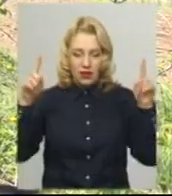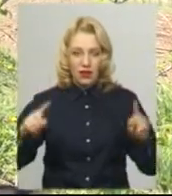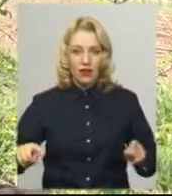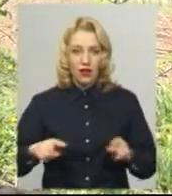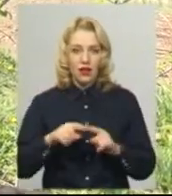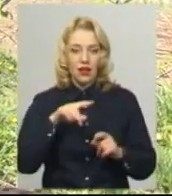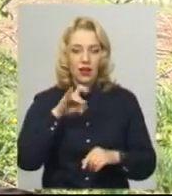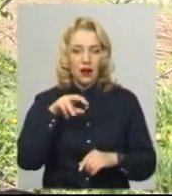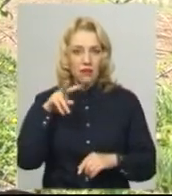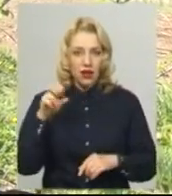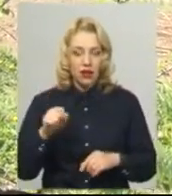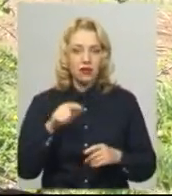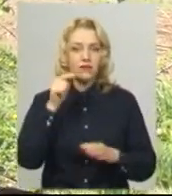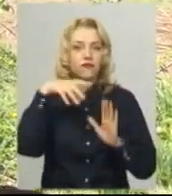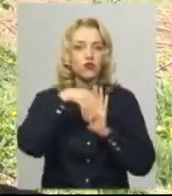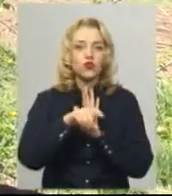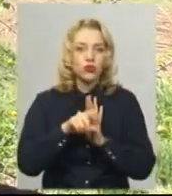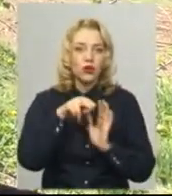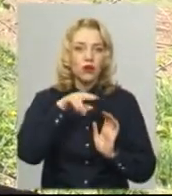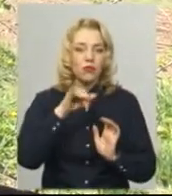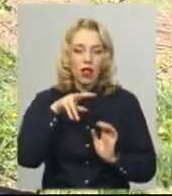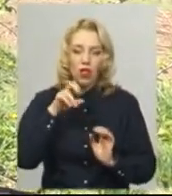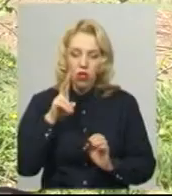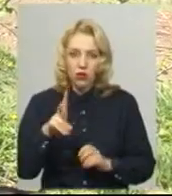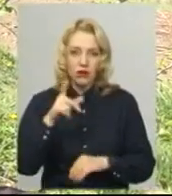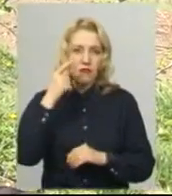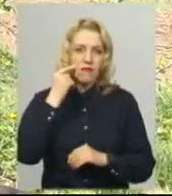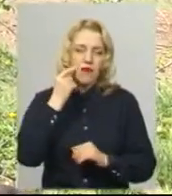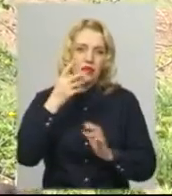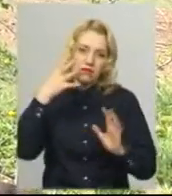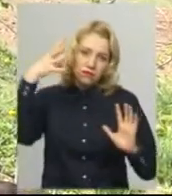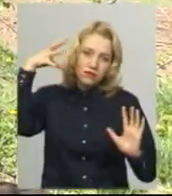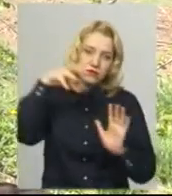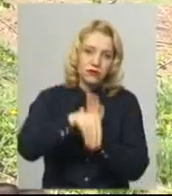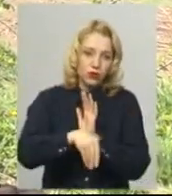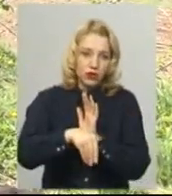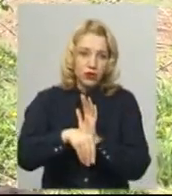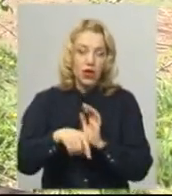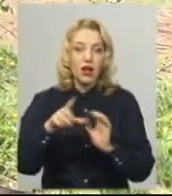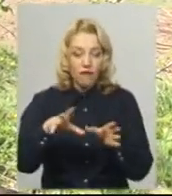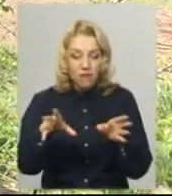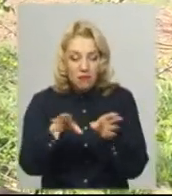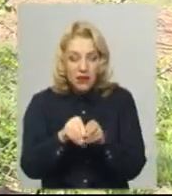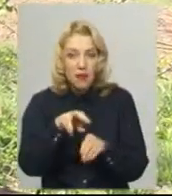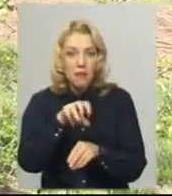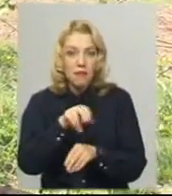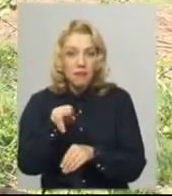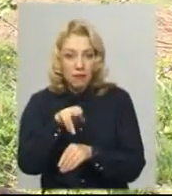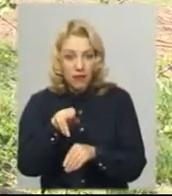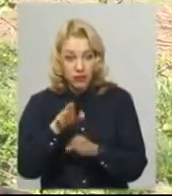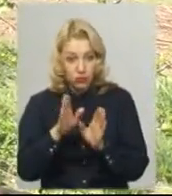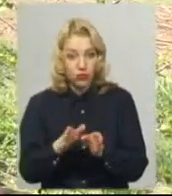і пилок, і ну, все абсолютно. І тому це з медом